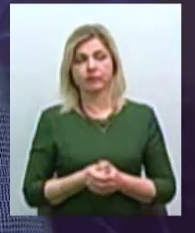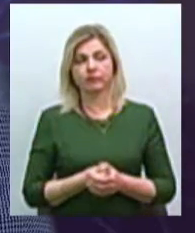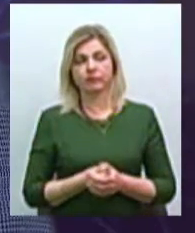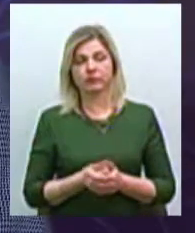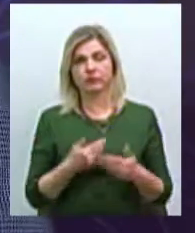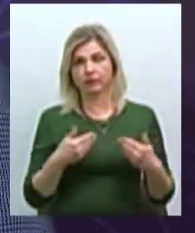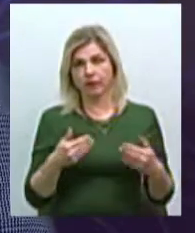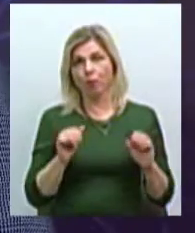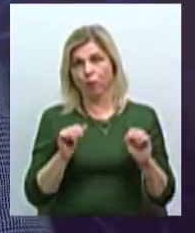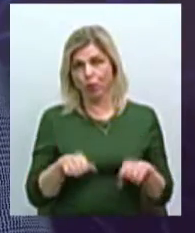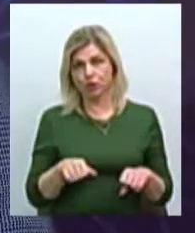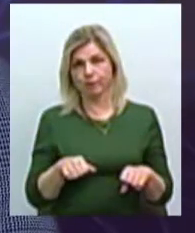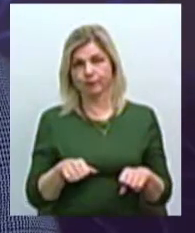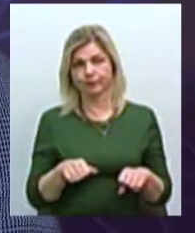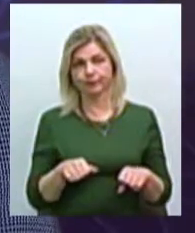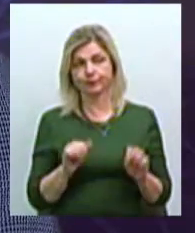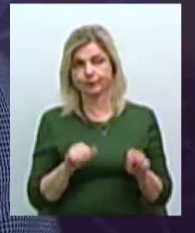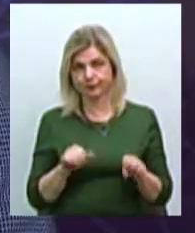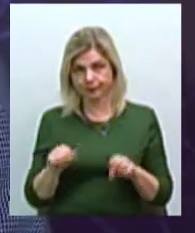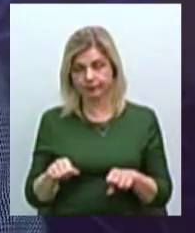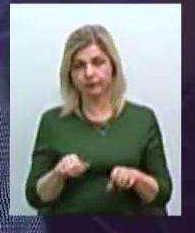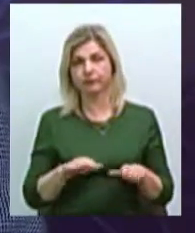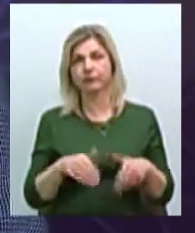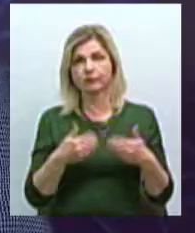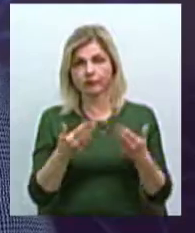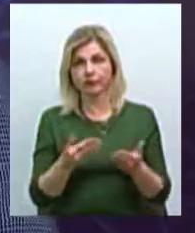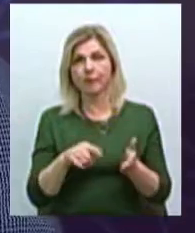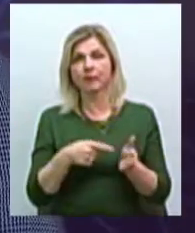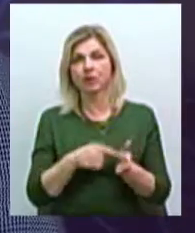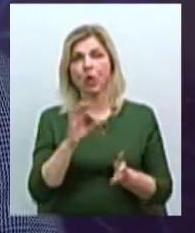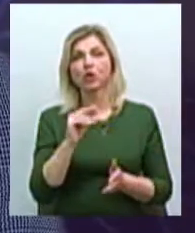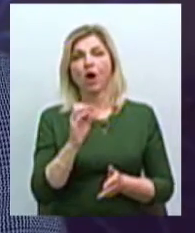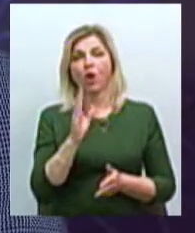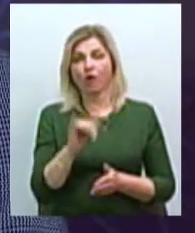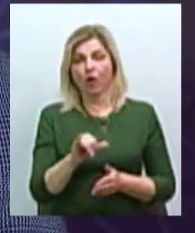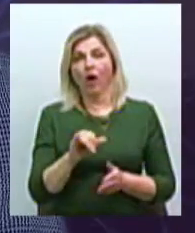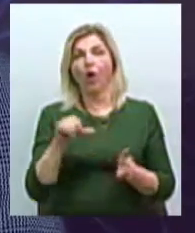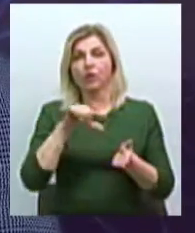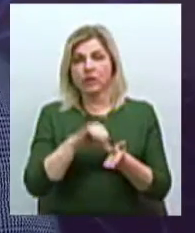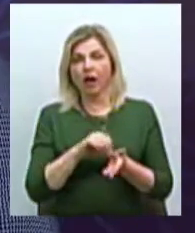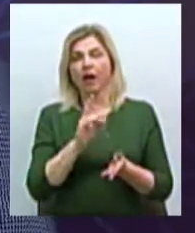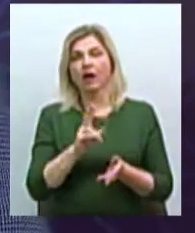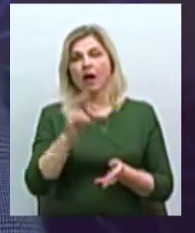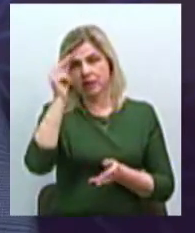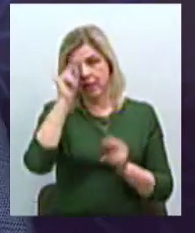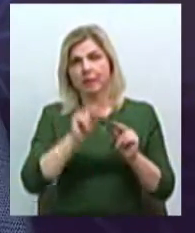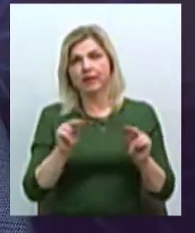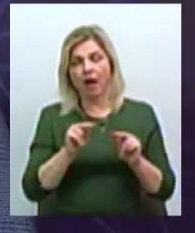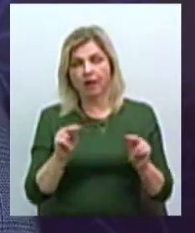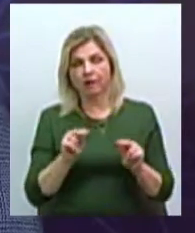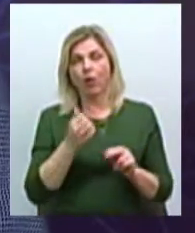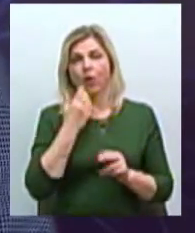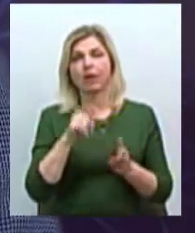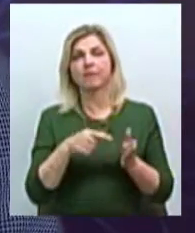ми маємо змогу і можемо запропонувати місту Очакову долучитися до освітніх семінарів, коли